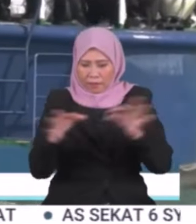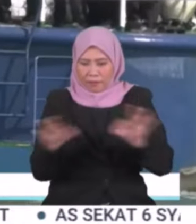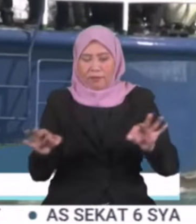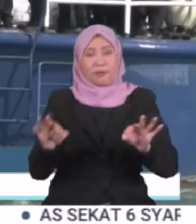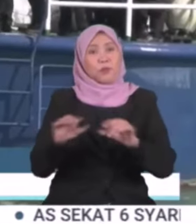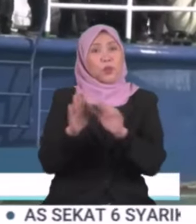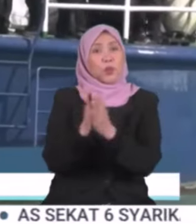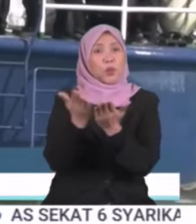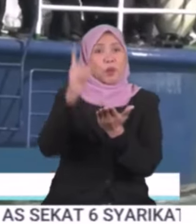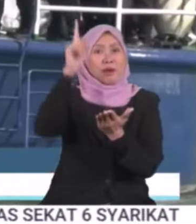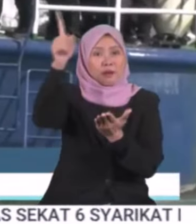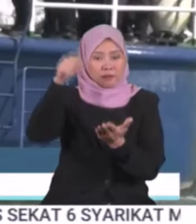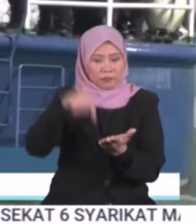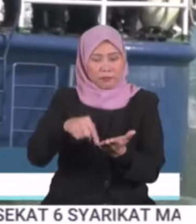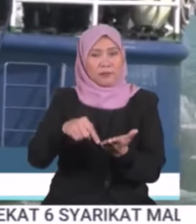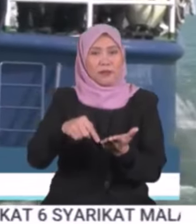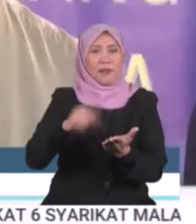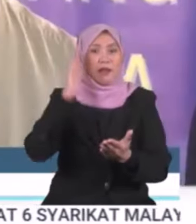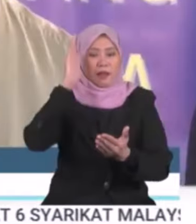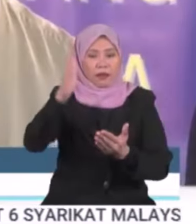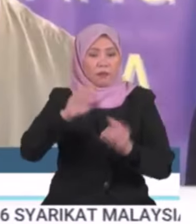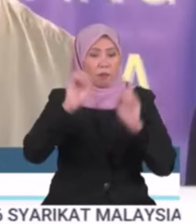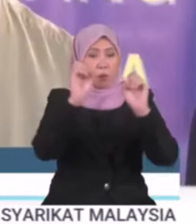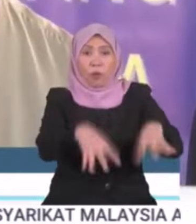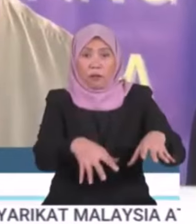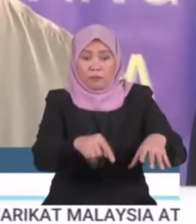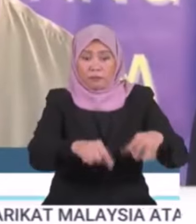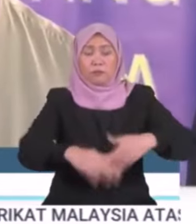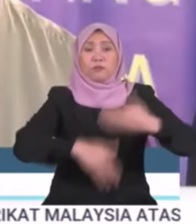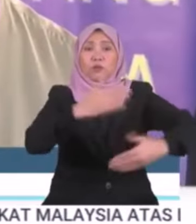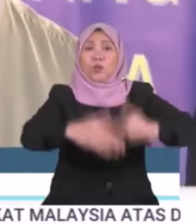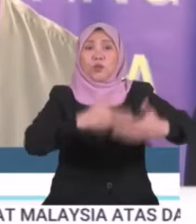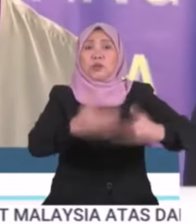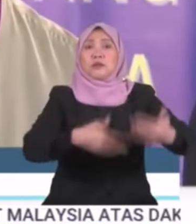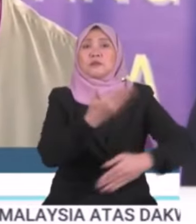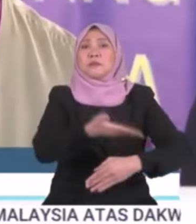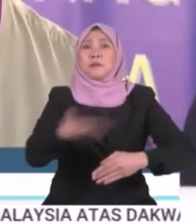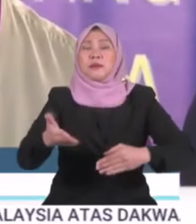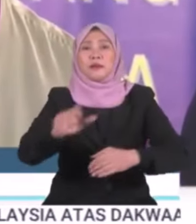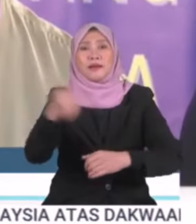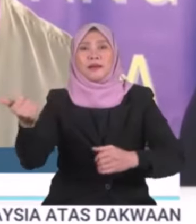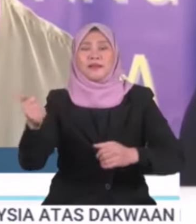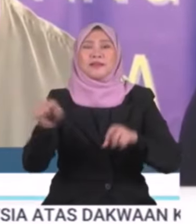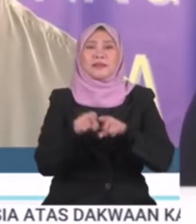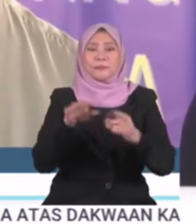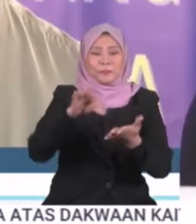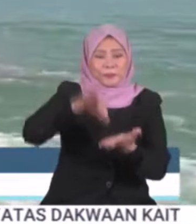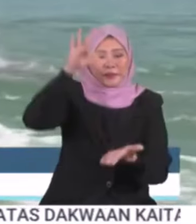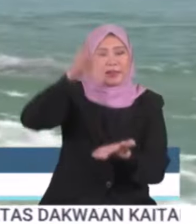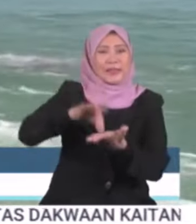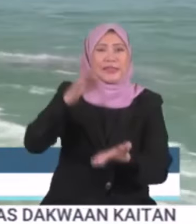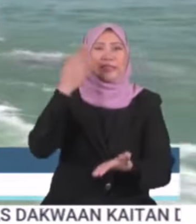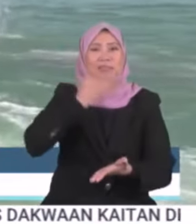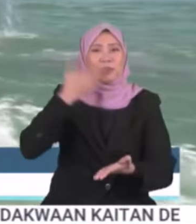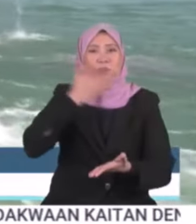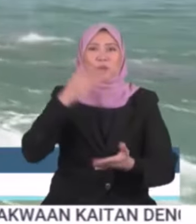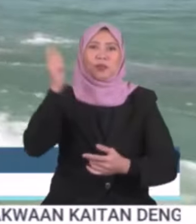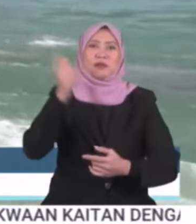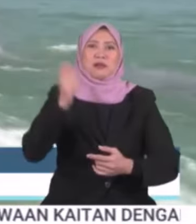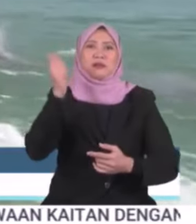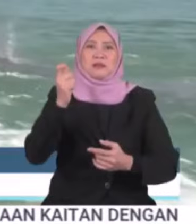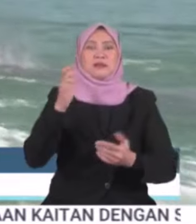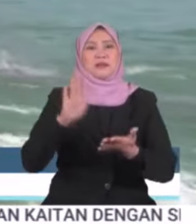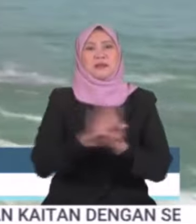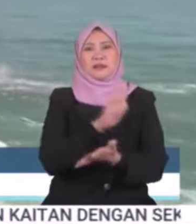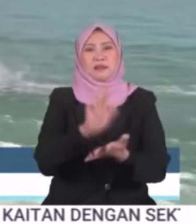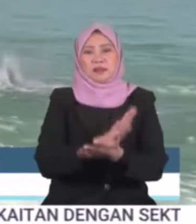akan diproses menjadi bahan lain seperti tisu tisu tandas